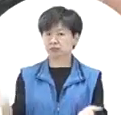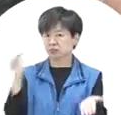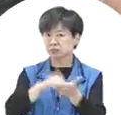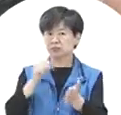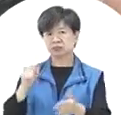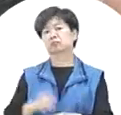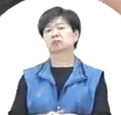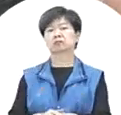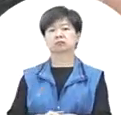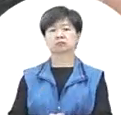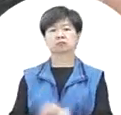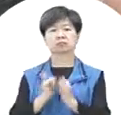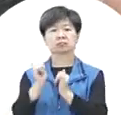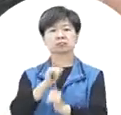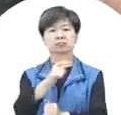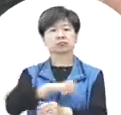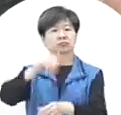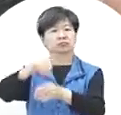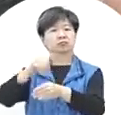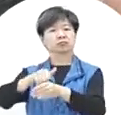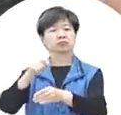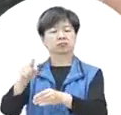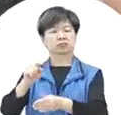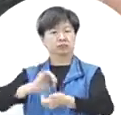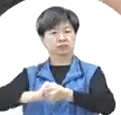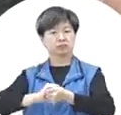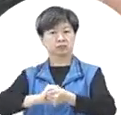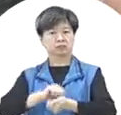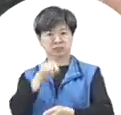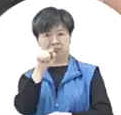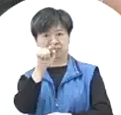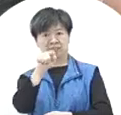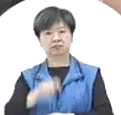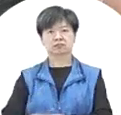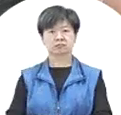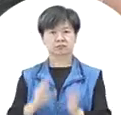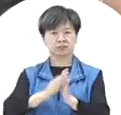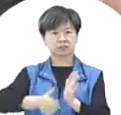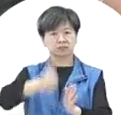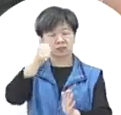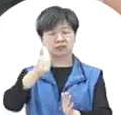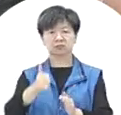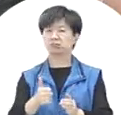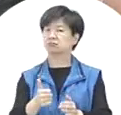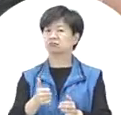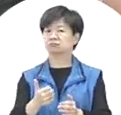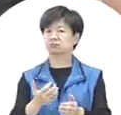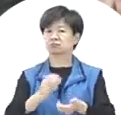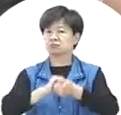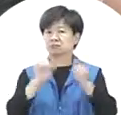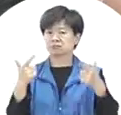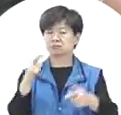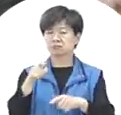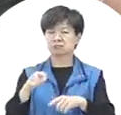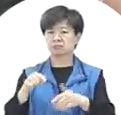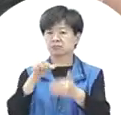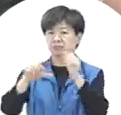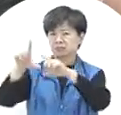选票选民来做决定的， 是 好，不是由你局长来做，按你们的是依法行政，你们